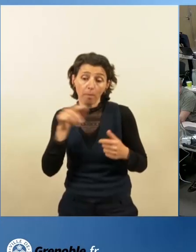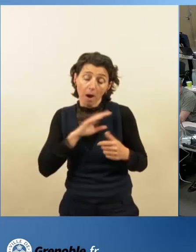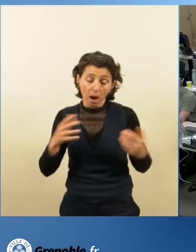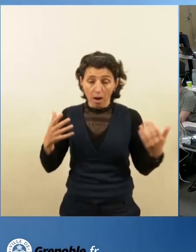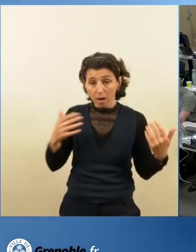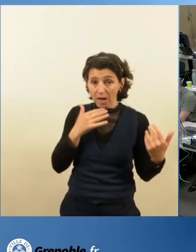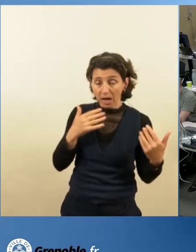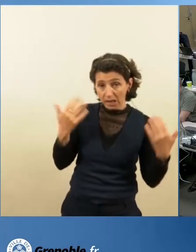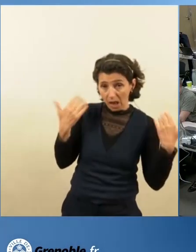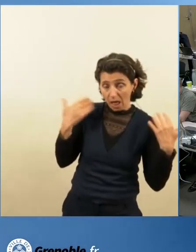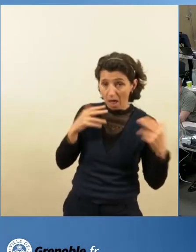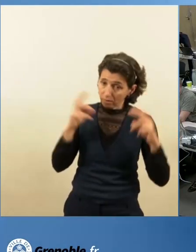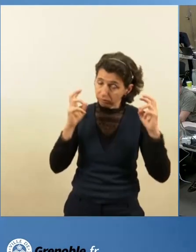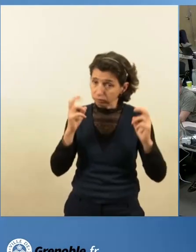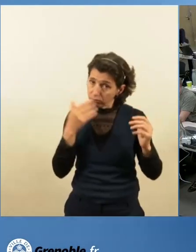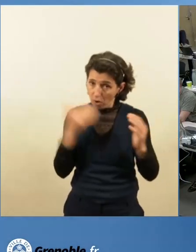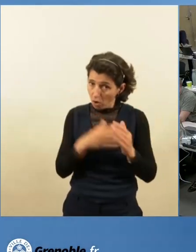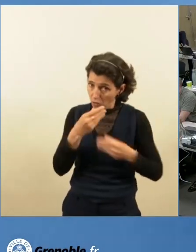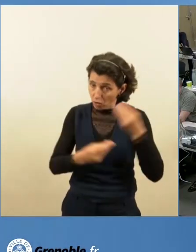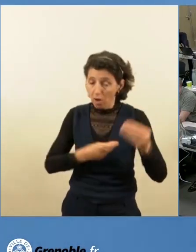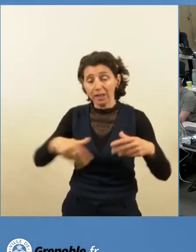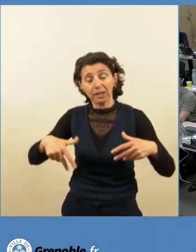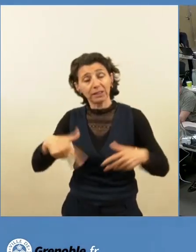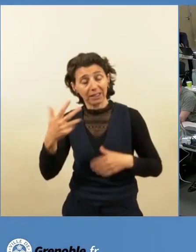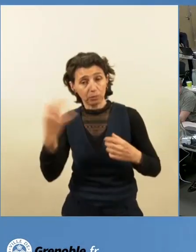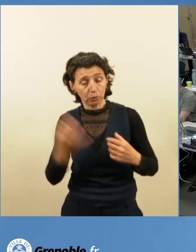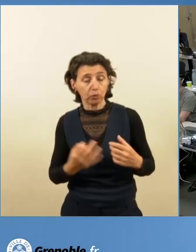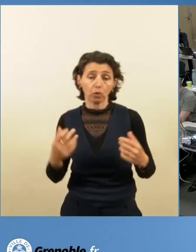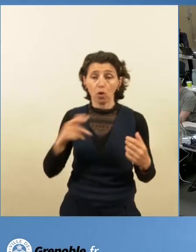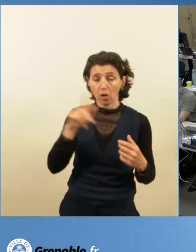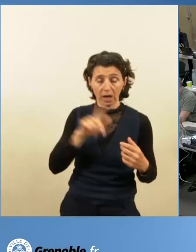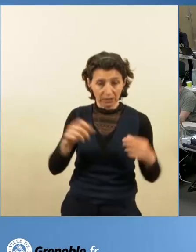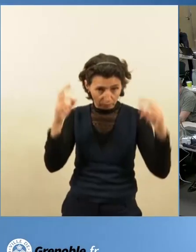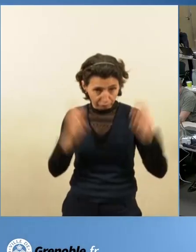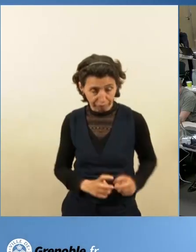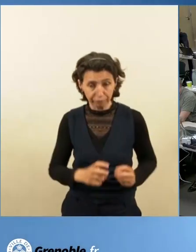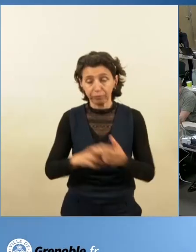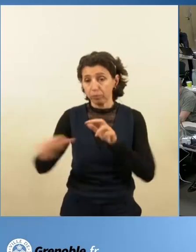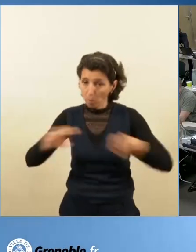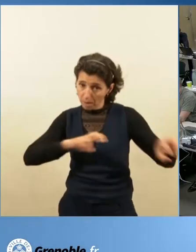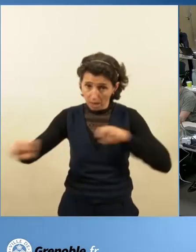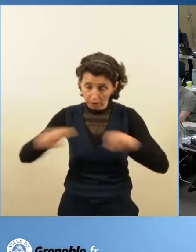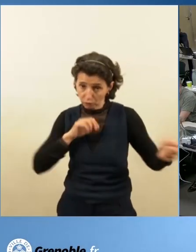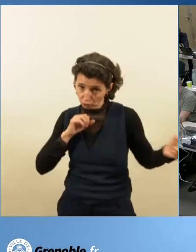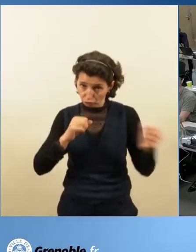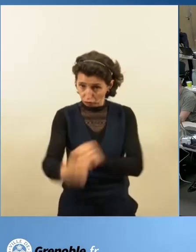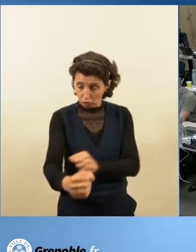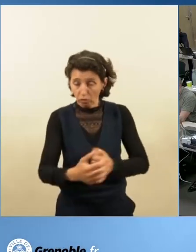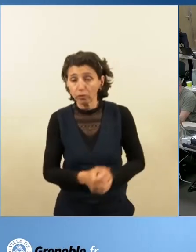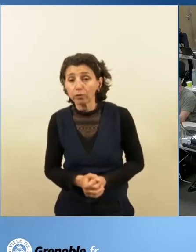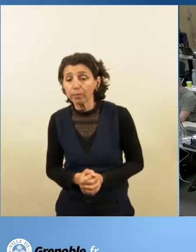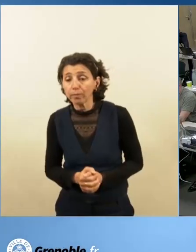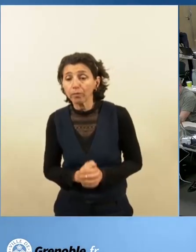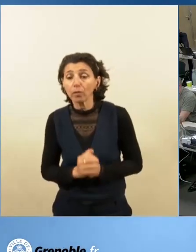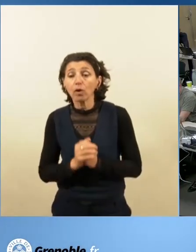une baisse de 13% des émissions de gaz à effet de serre des changements sensibles de mobilité de formuler dans les actions